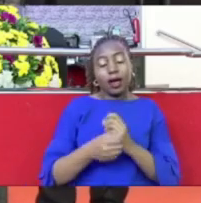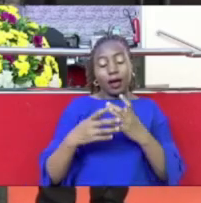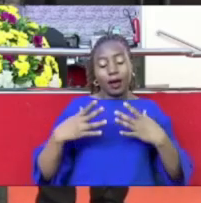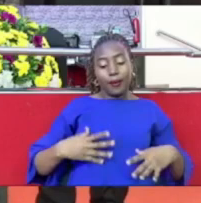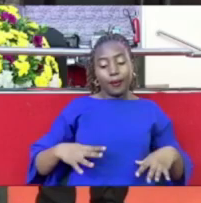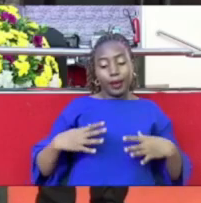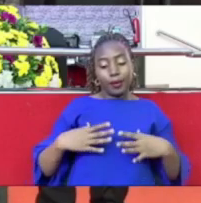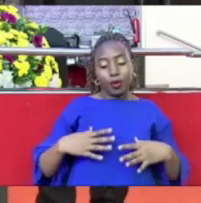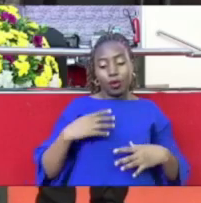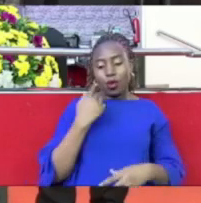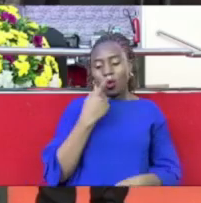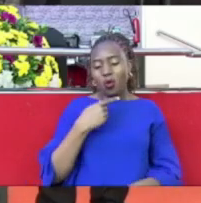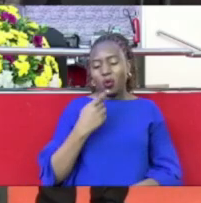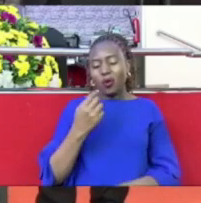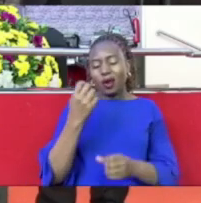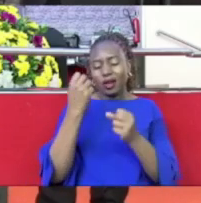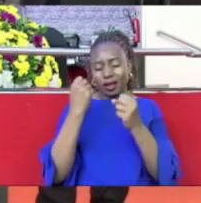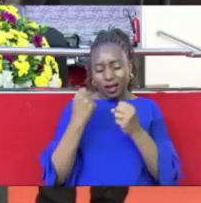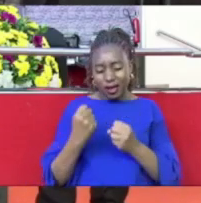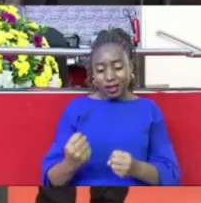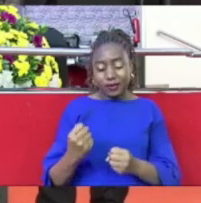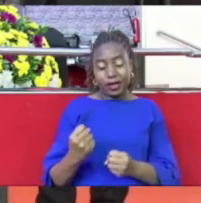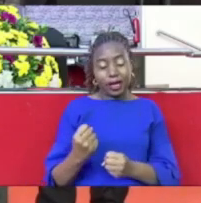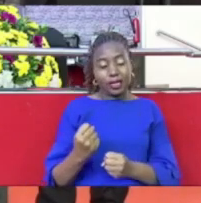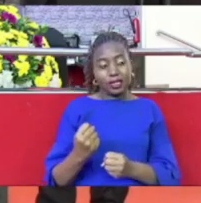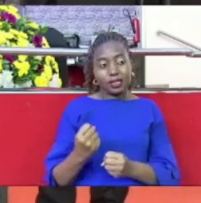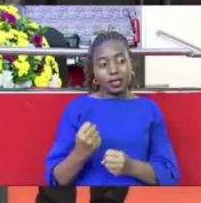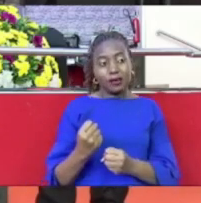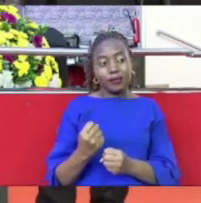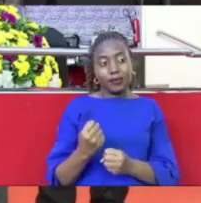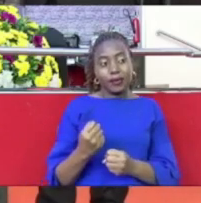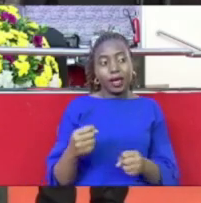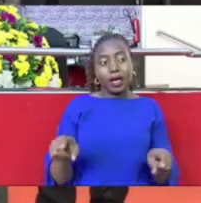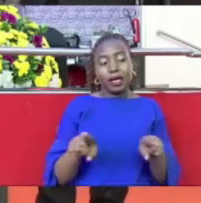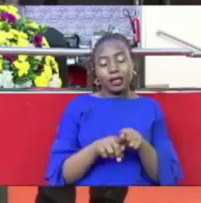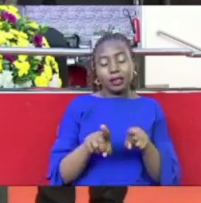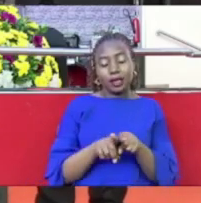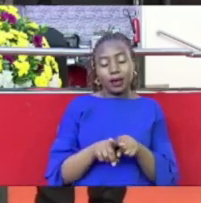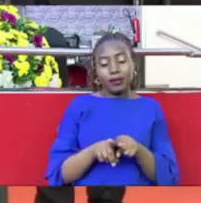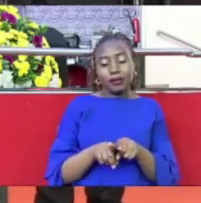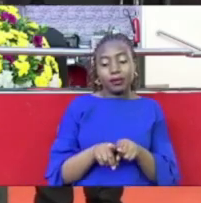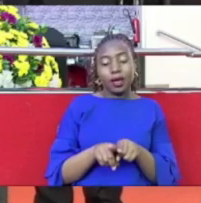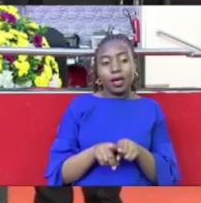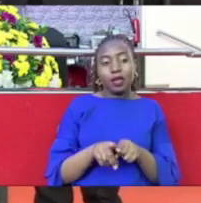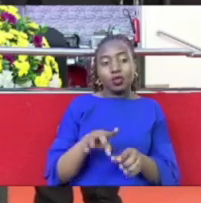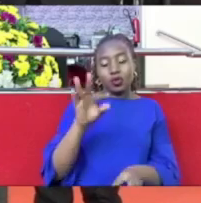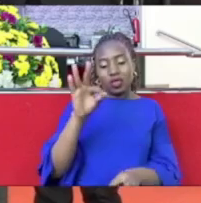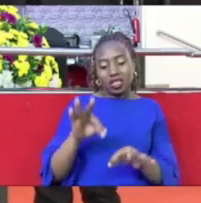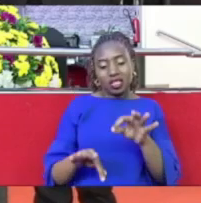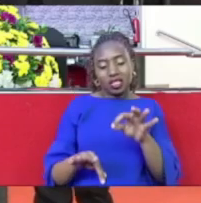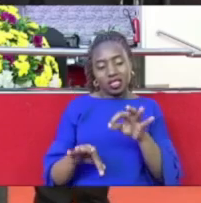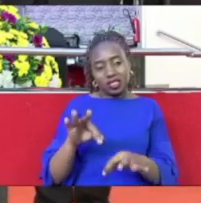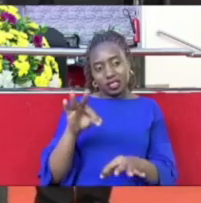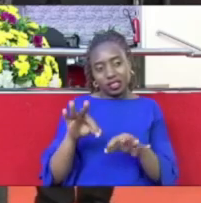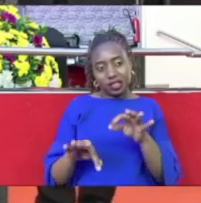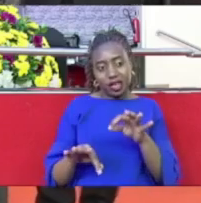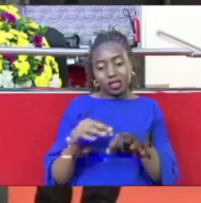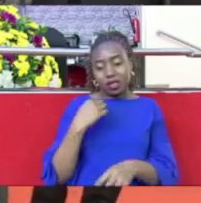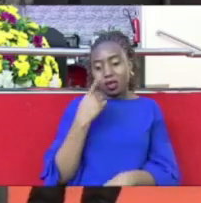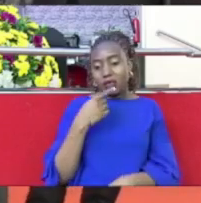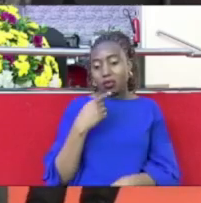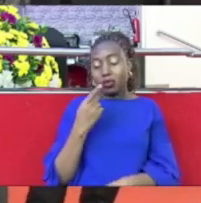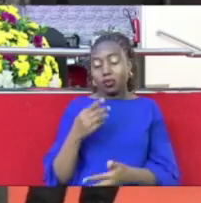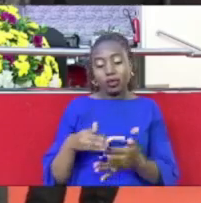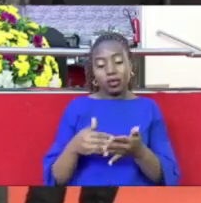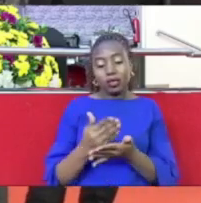hard to deal with ambao ni wagumu kuingiliana nao like this unjust judge kama huyu judge ambaye hakuwa mwenye haki. And